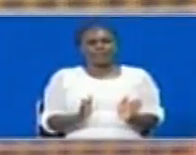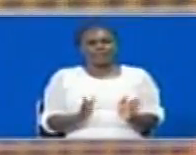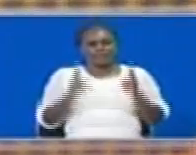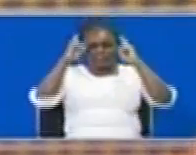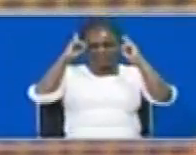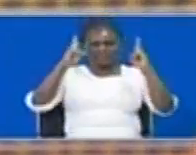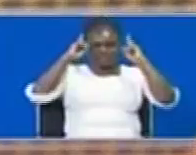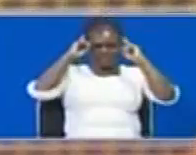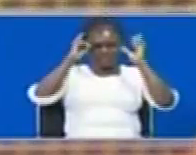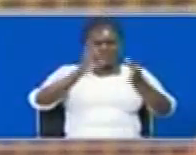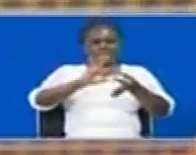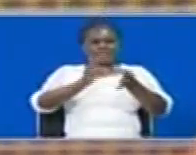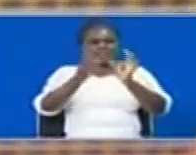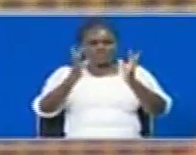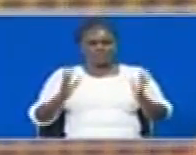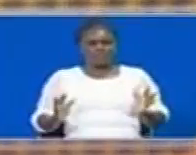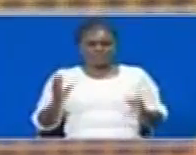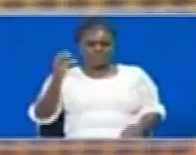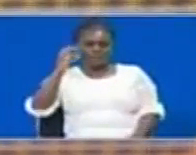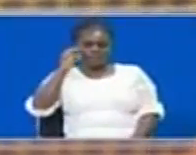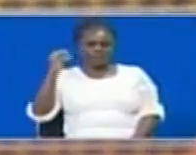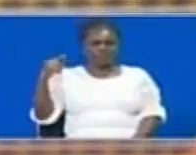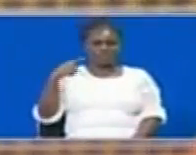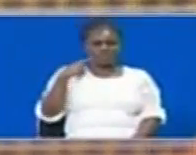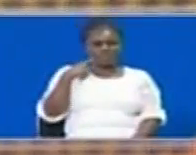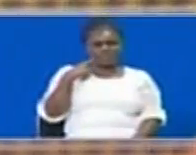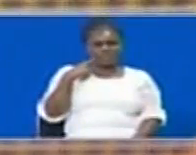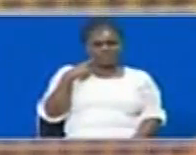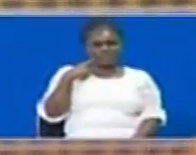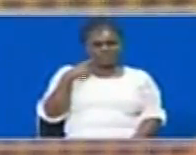Mashirima Kapombe, mtangazaji wetu wa ishara ni Meresha Witi. Kuwa na usiku mwema.